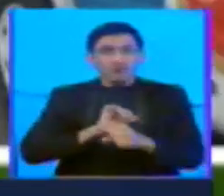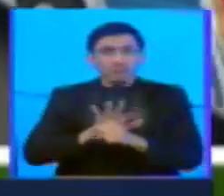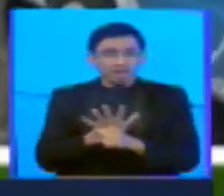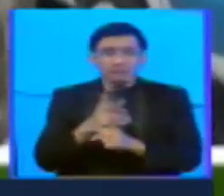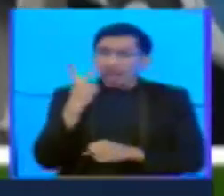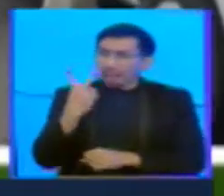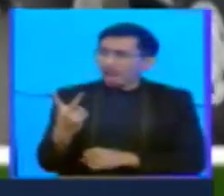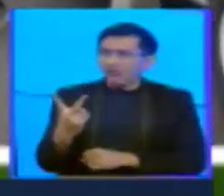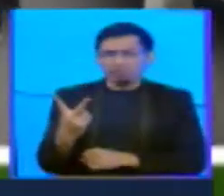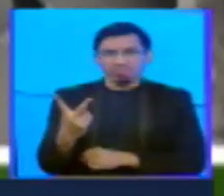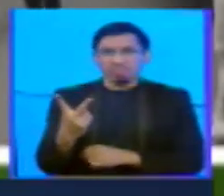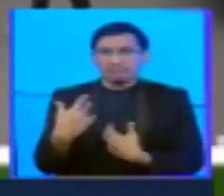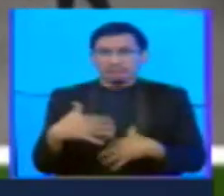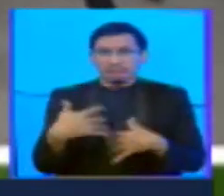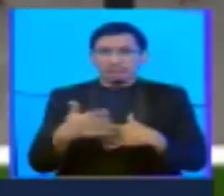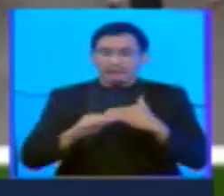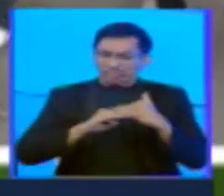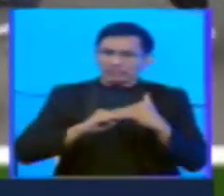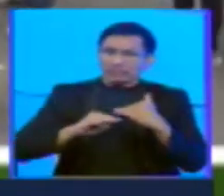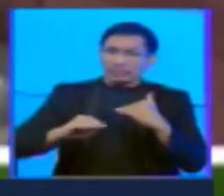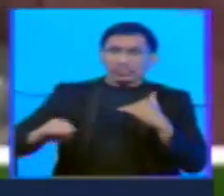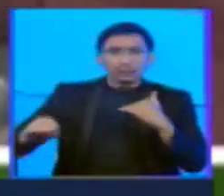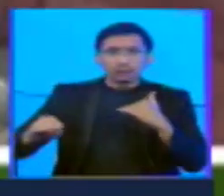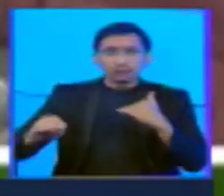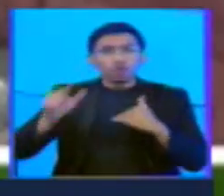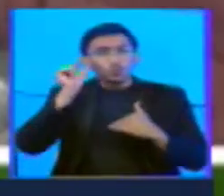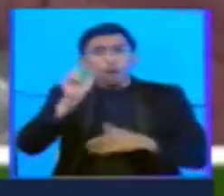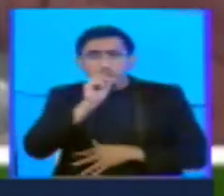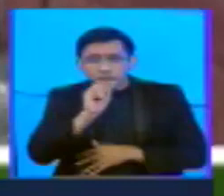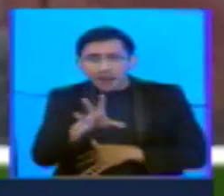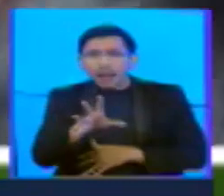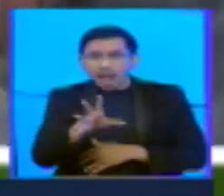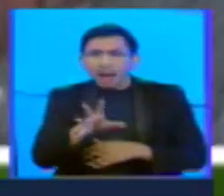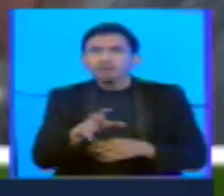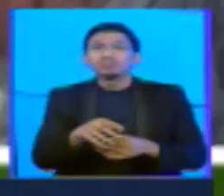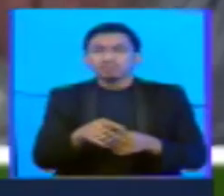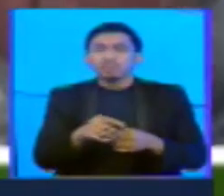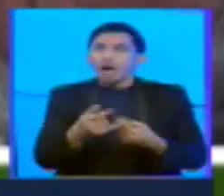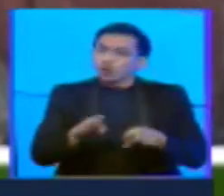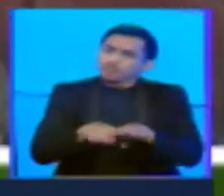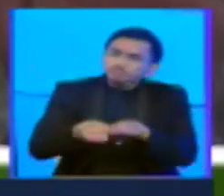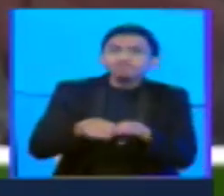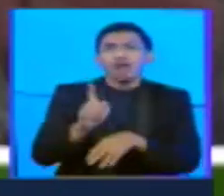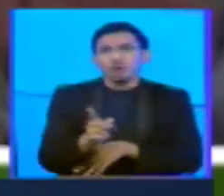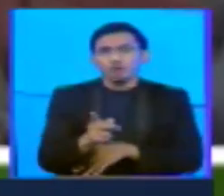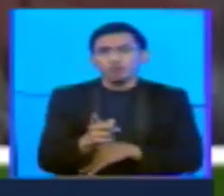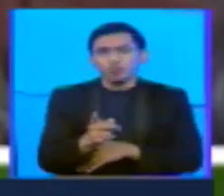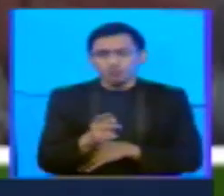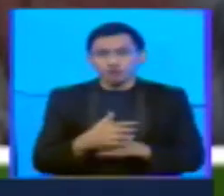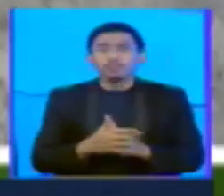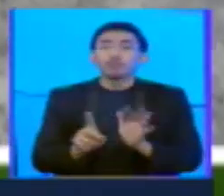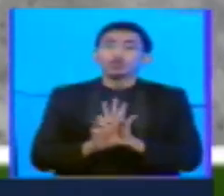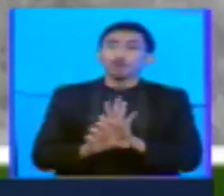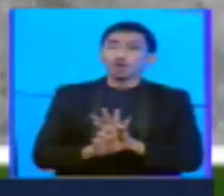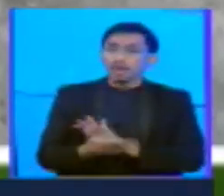kita harus terus Ya seperti yang masa dibilang beradaptasi salah satunya adalah terobosan yang kita luncurkan adalah dengan